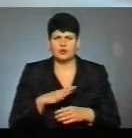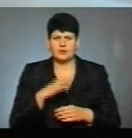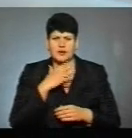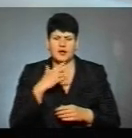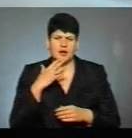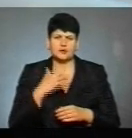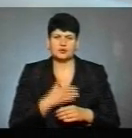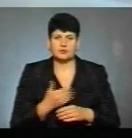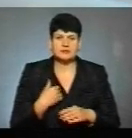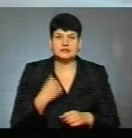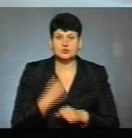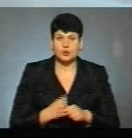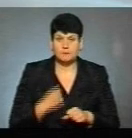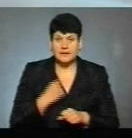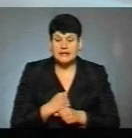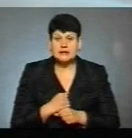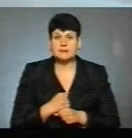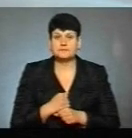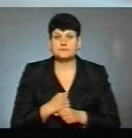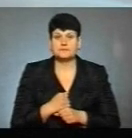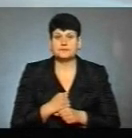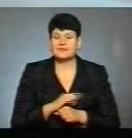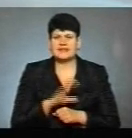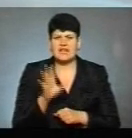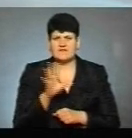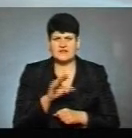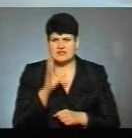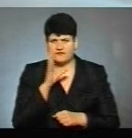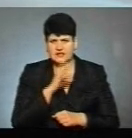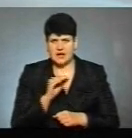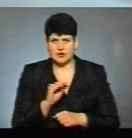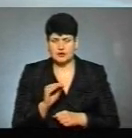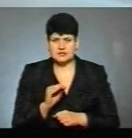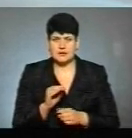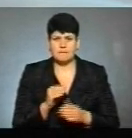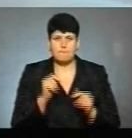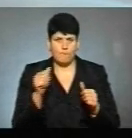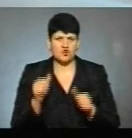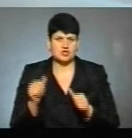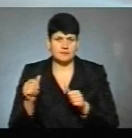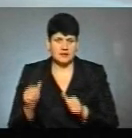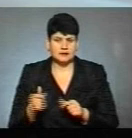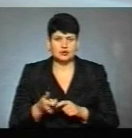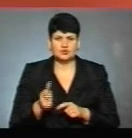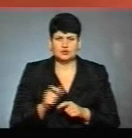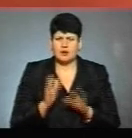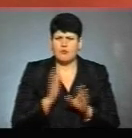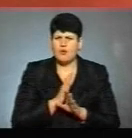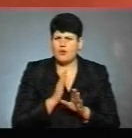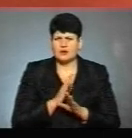були, наробили тих. Не всі вдалося почепити, тому що дуже погода